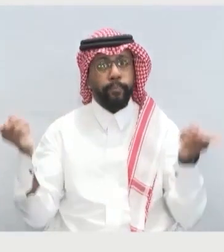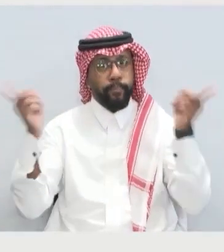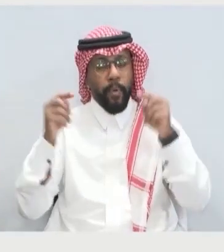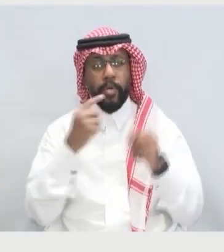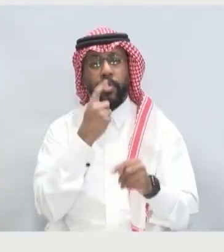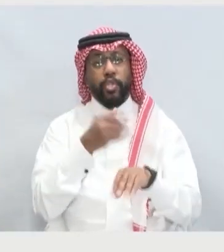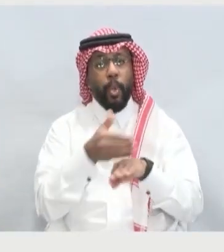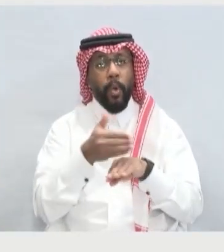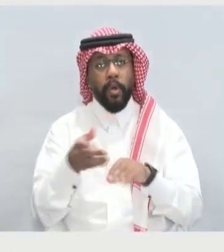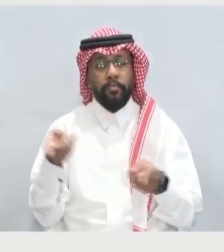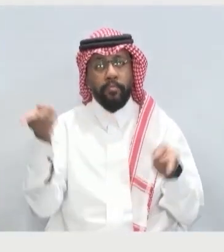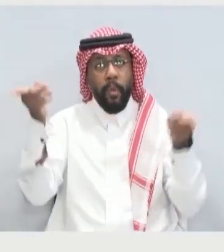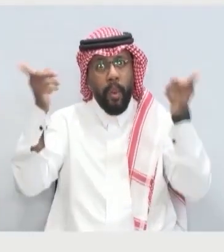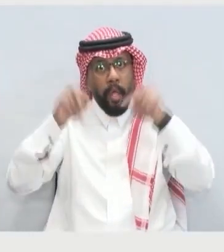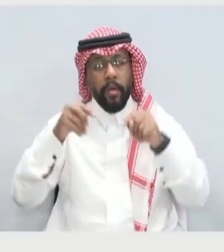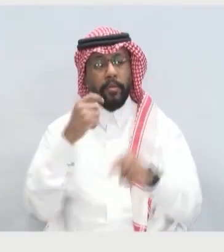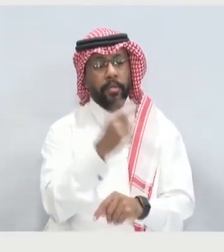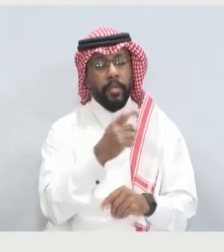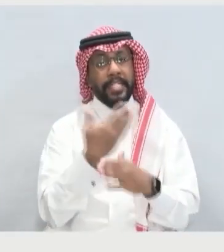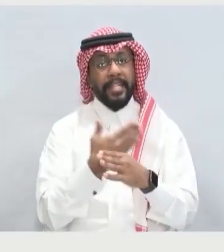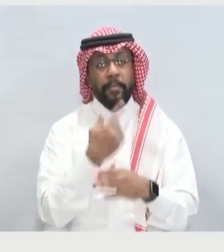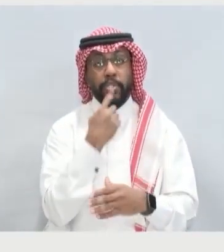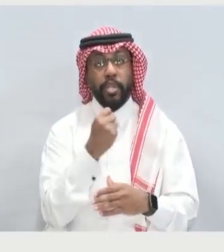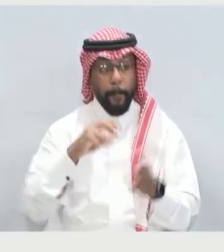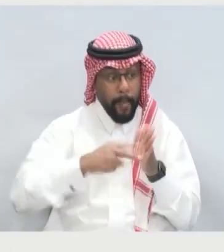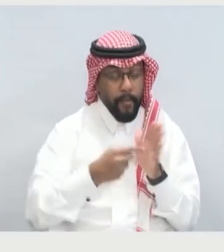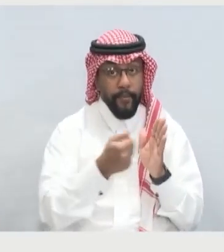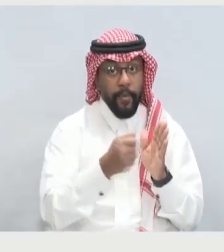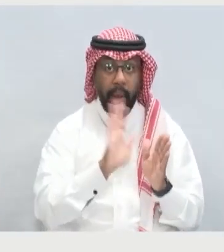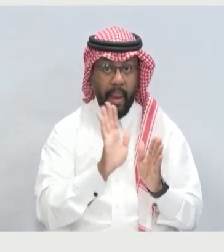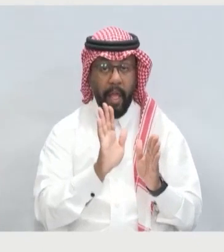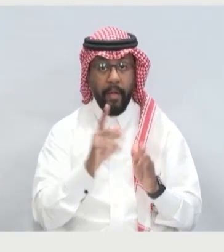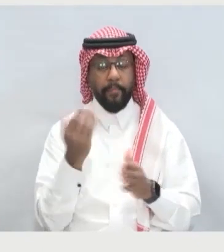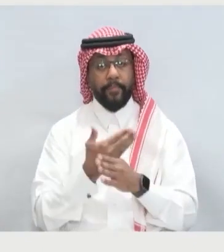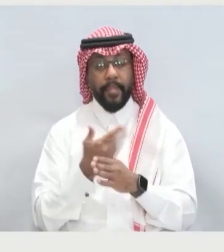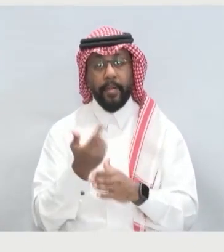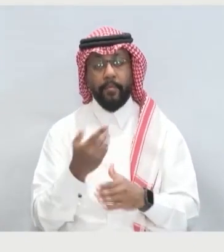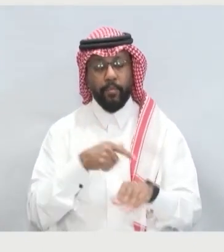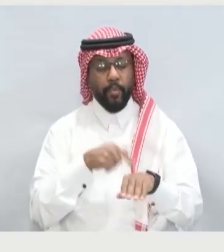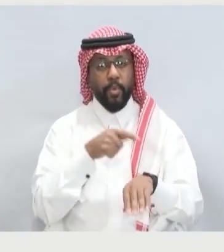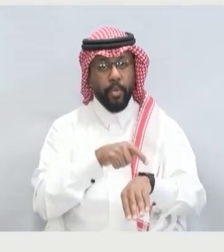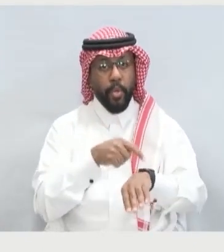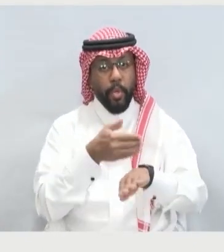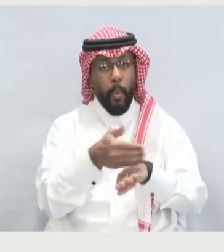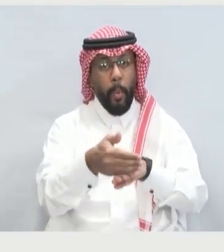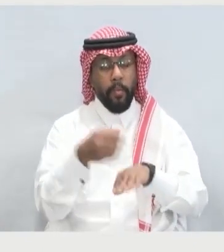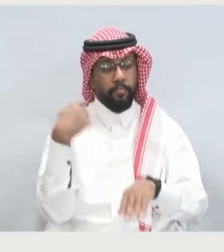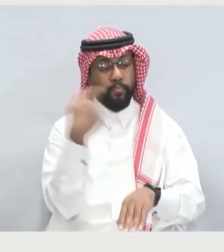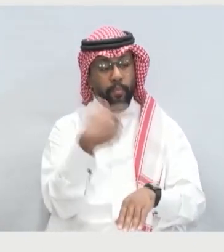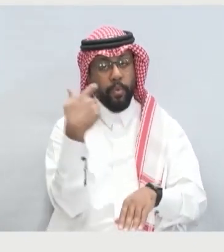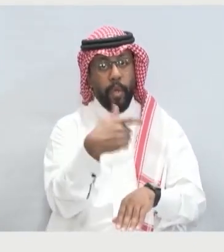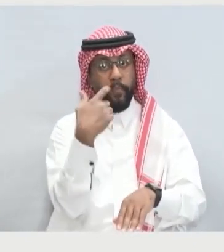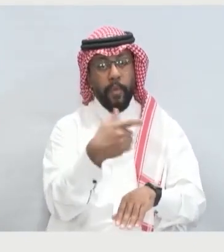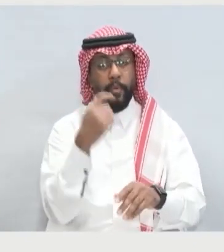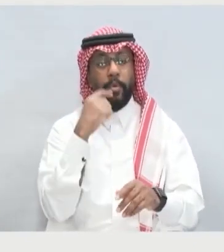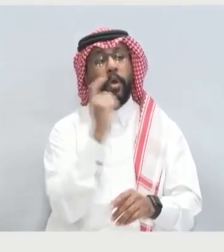تحويلها الى نقد او سيوله بشكل سريع لذلك مثلا يخدم موظف الشركه هذ الاصول طويه الاجل مع جنبا الى جنب